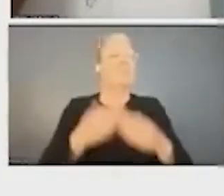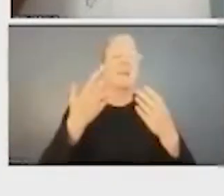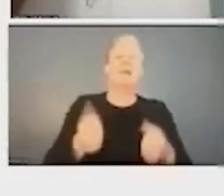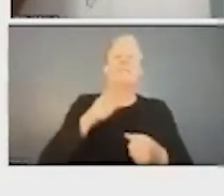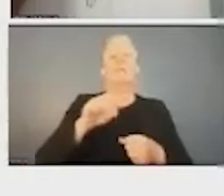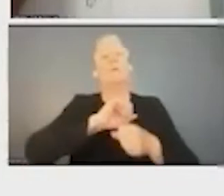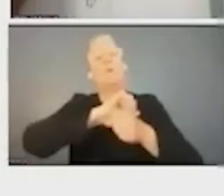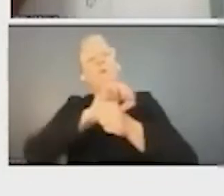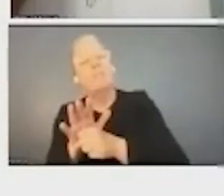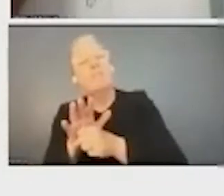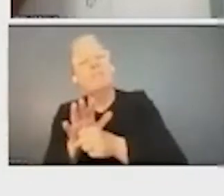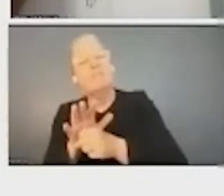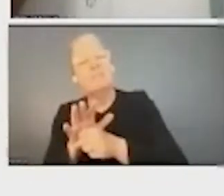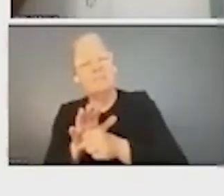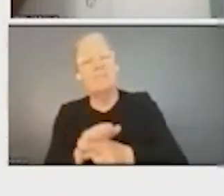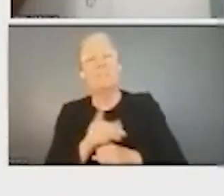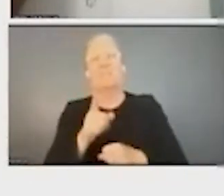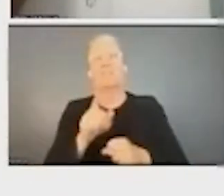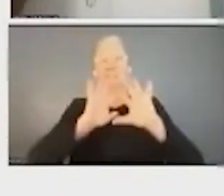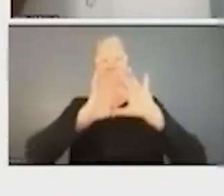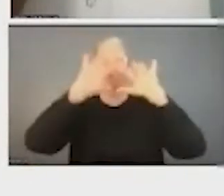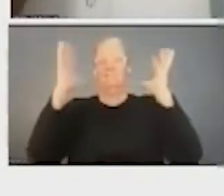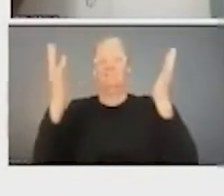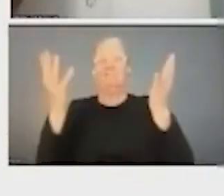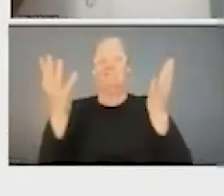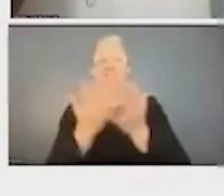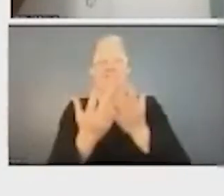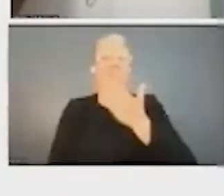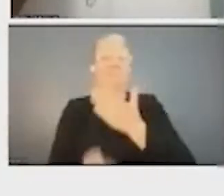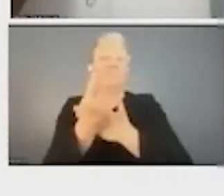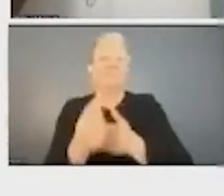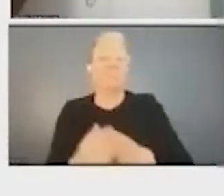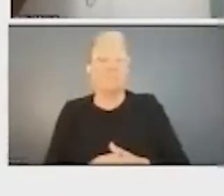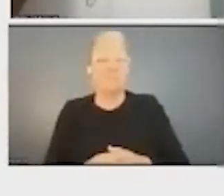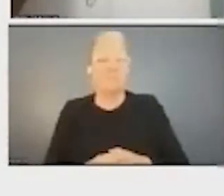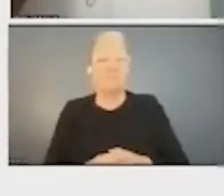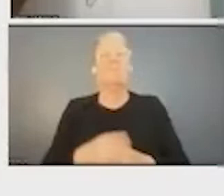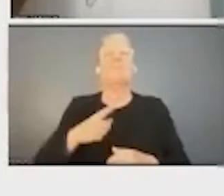الوباء الكوفيد 19 على المستوى العالمي،